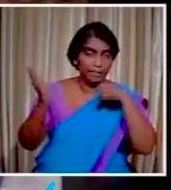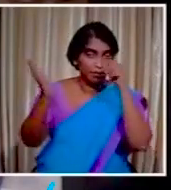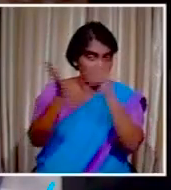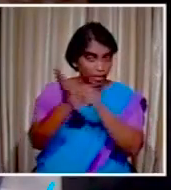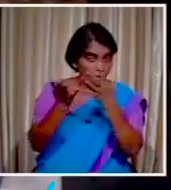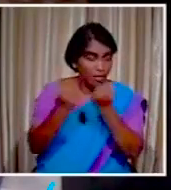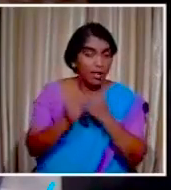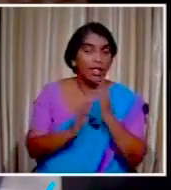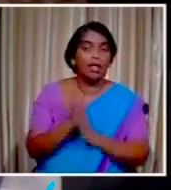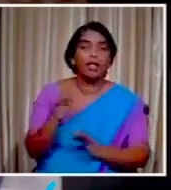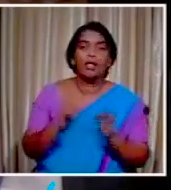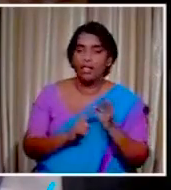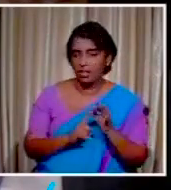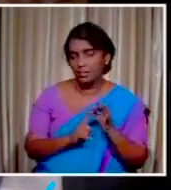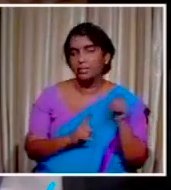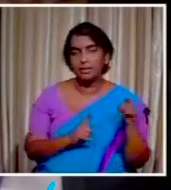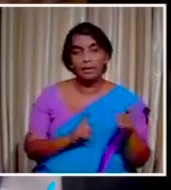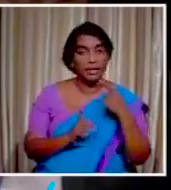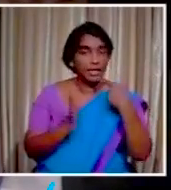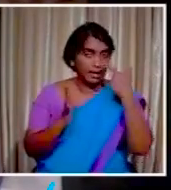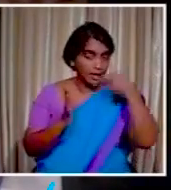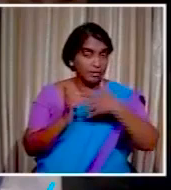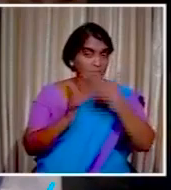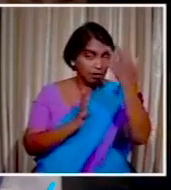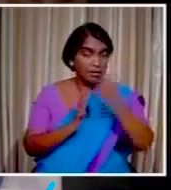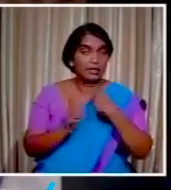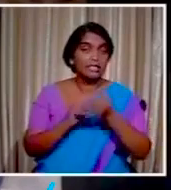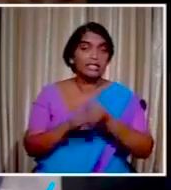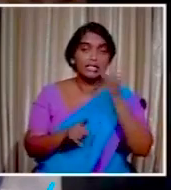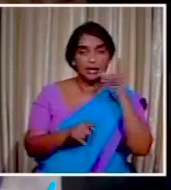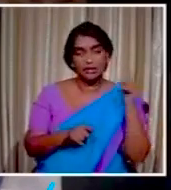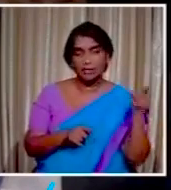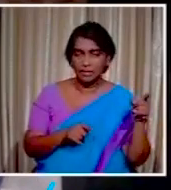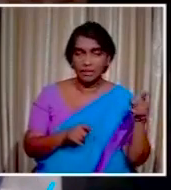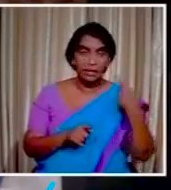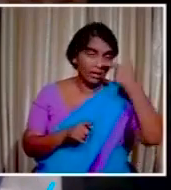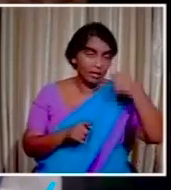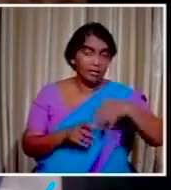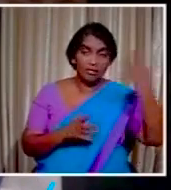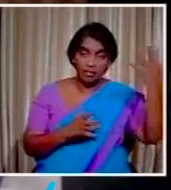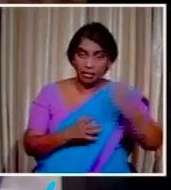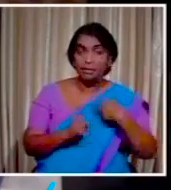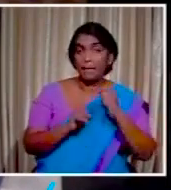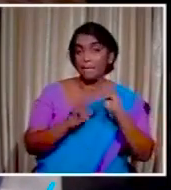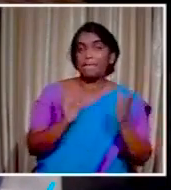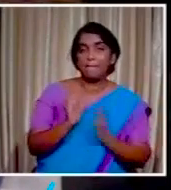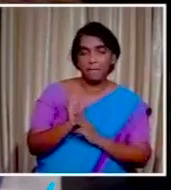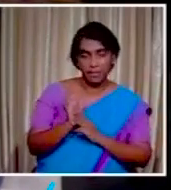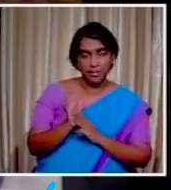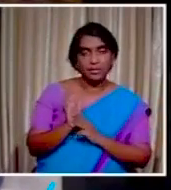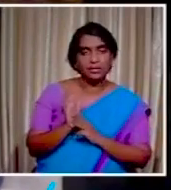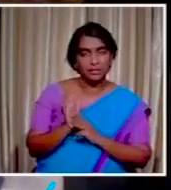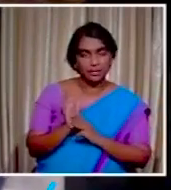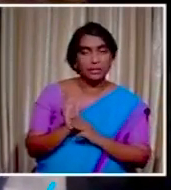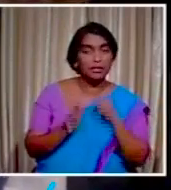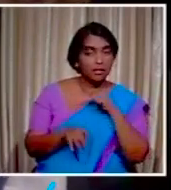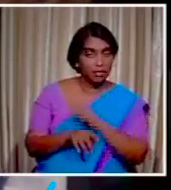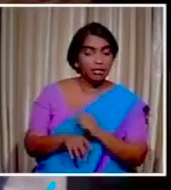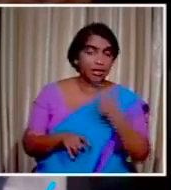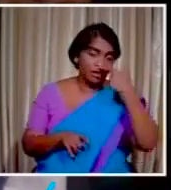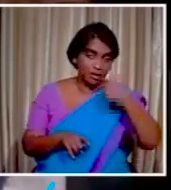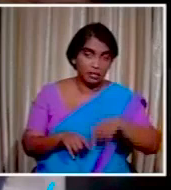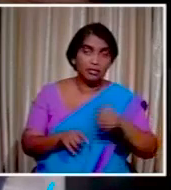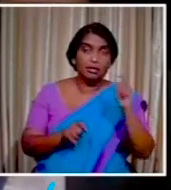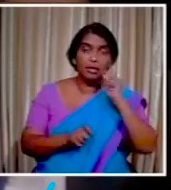ඕන ඇමතිවරයා කියලා. ඉන්ධන ඇනවුම් කරන්න ඕන ජනාධිපතිවරයා කියලා. ඉන්ධන ඇනවුම් කරන්න ඕන අග්‍රාමාත්‍යවරයා කියලා. මේවට ඉන්නවා කනිත් තෙල්